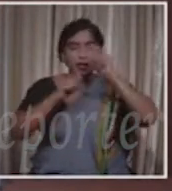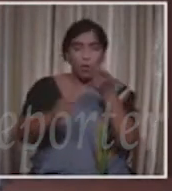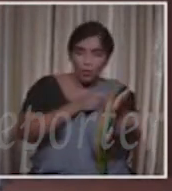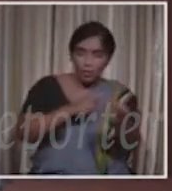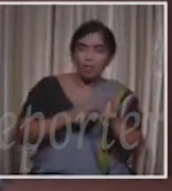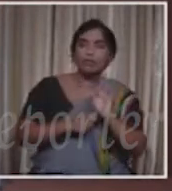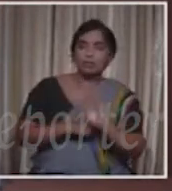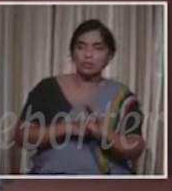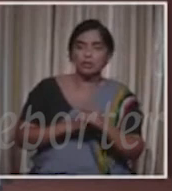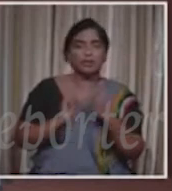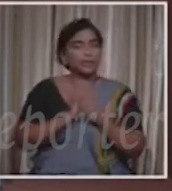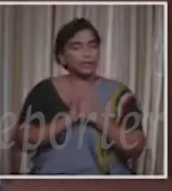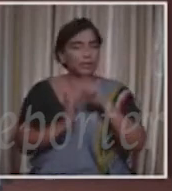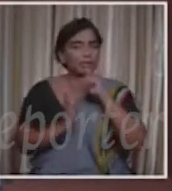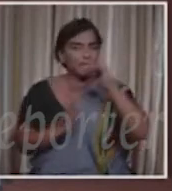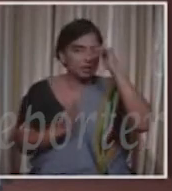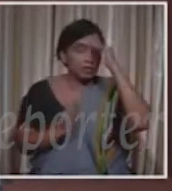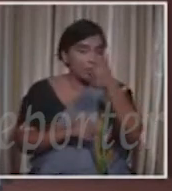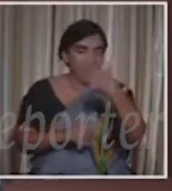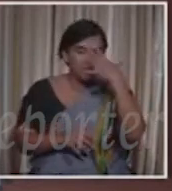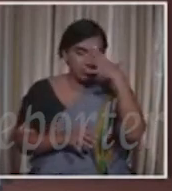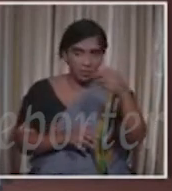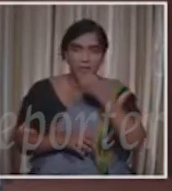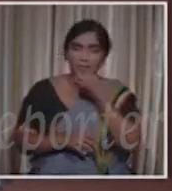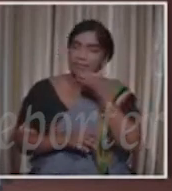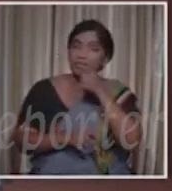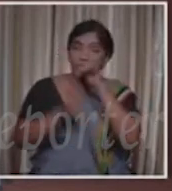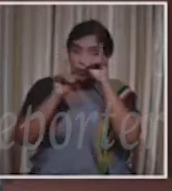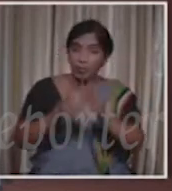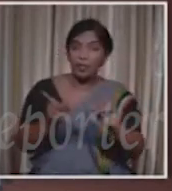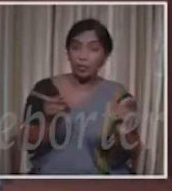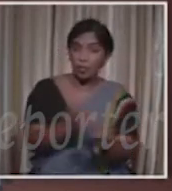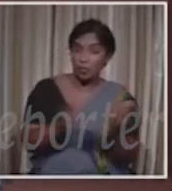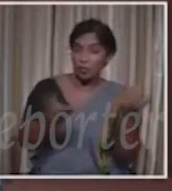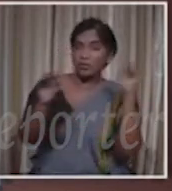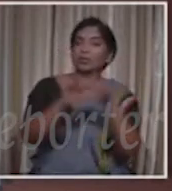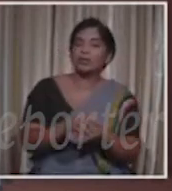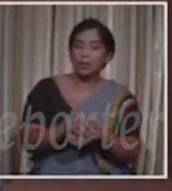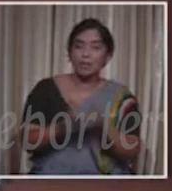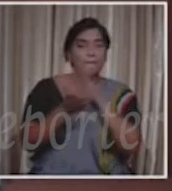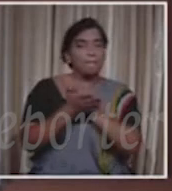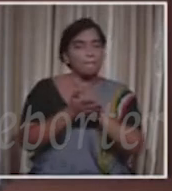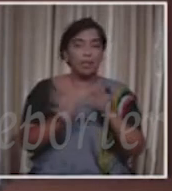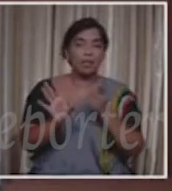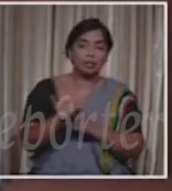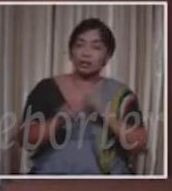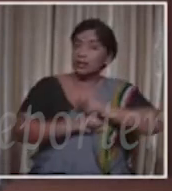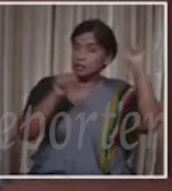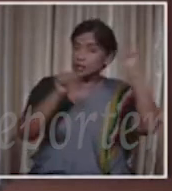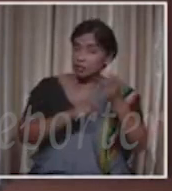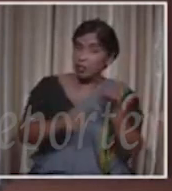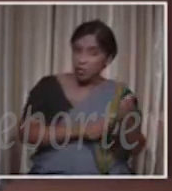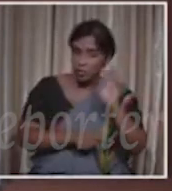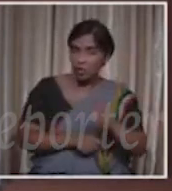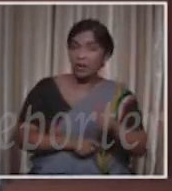මර කණ්ඩායම් මොදල මතක තබා ගන්න එහෙම මර කණ්ඩායම් මොදල කොතනාරි සානකාන් උද්ඝෝෂකෙන්ද පහර දෙනවනා බරු කතානායකතුමනි හොඳට